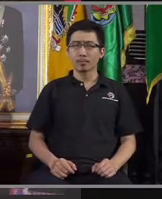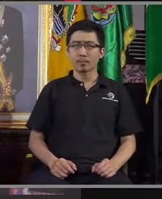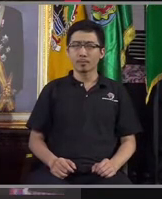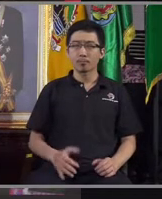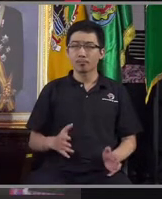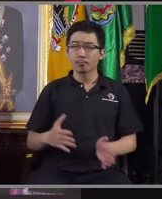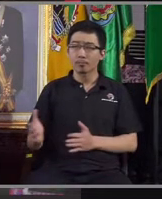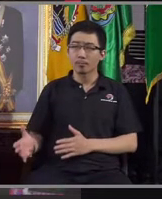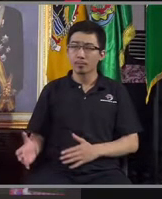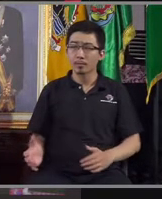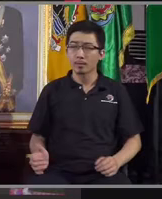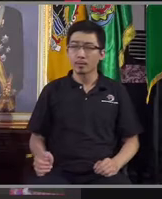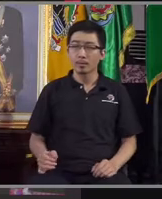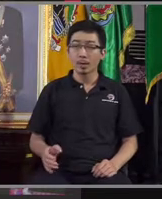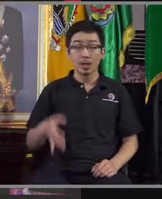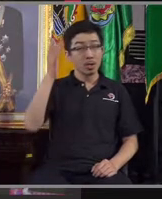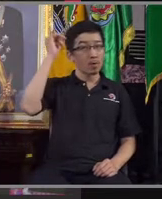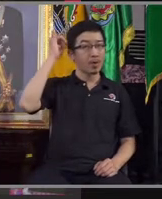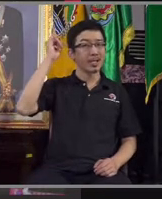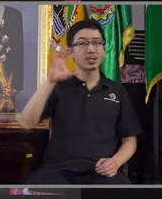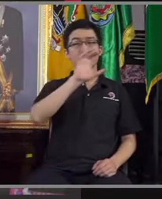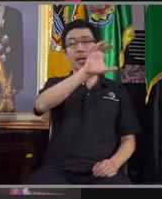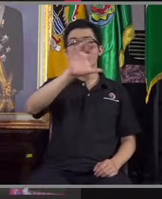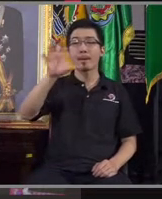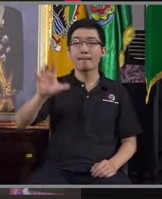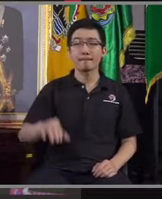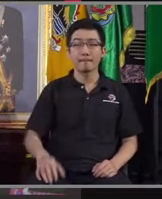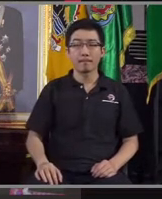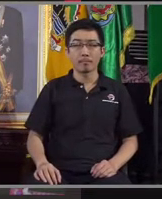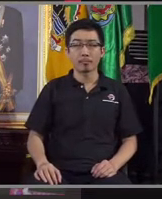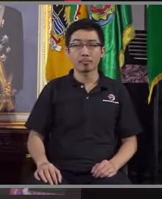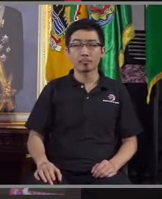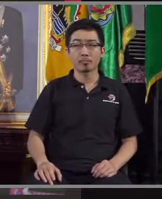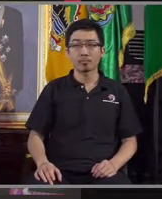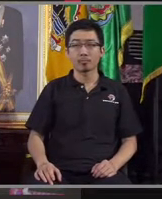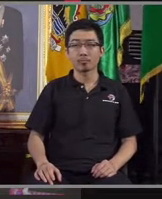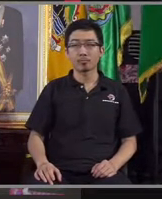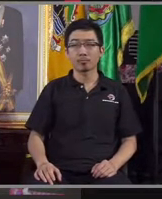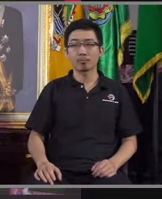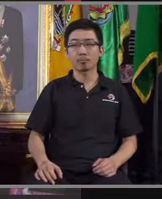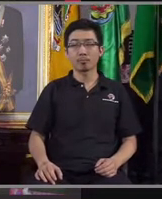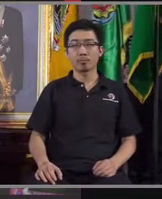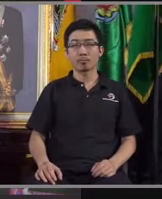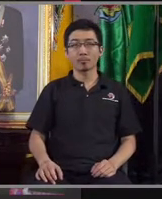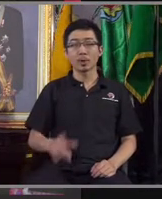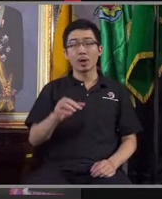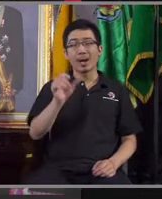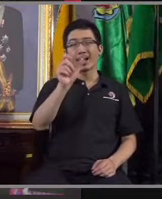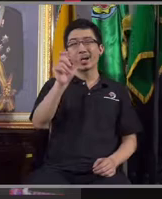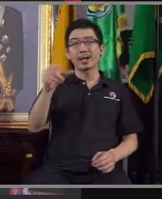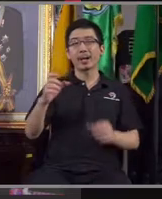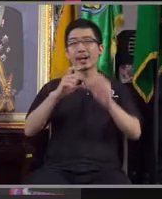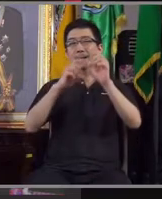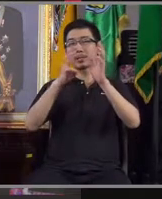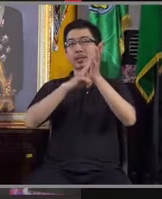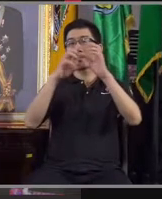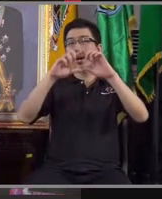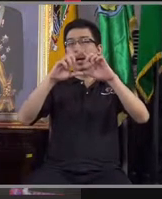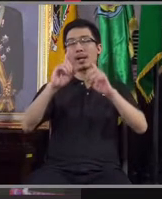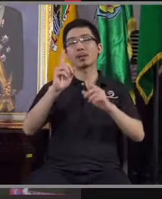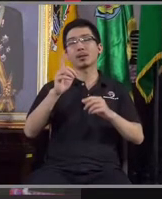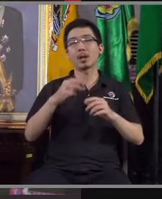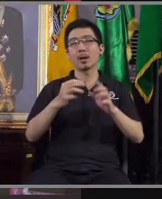berikutnya, ini adalah inovasi daerah yang ada. Kita ada untuk anak-anak SMA, ada mesin